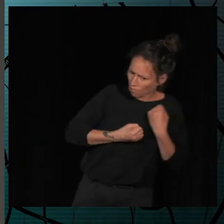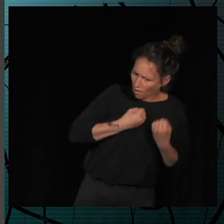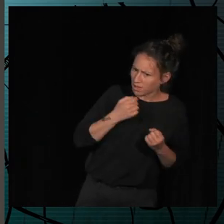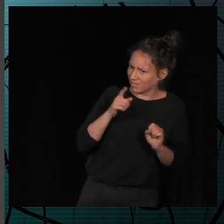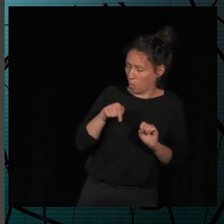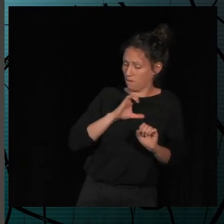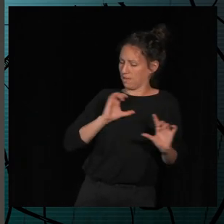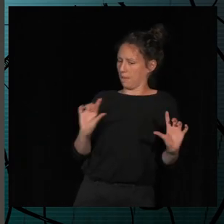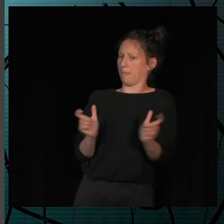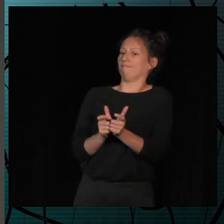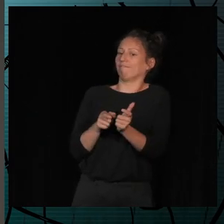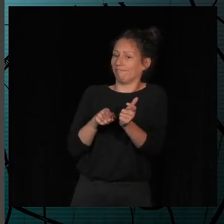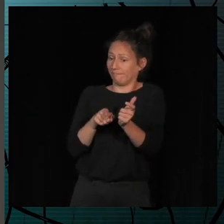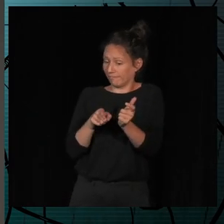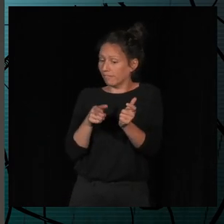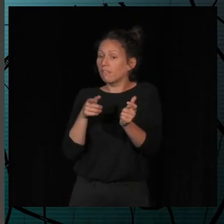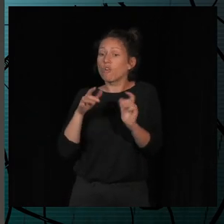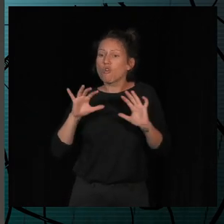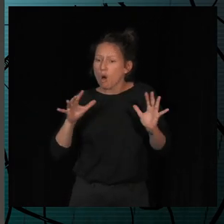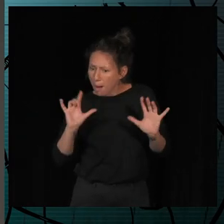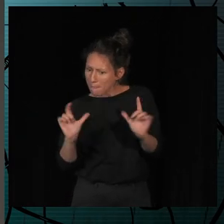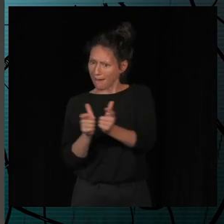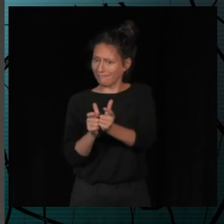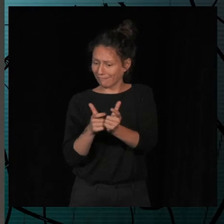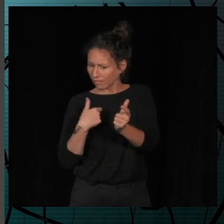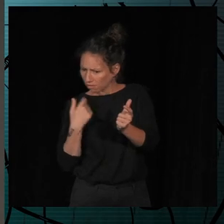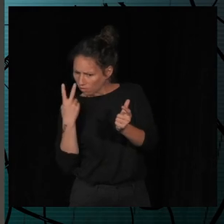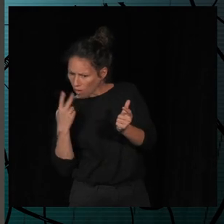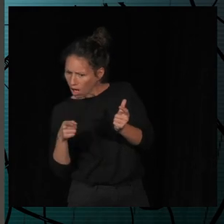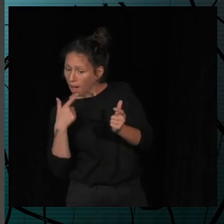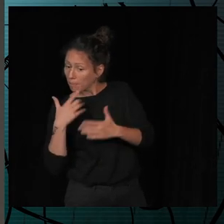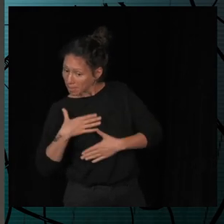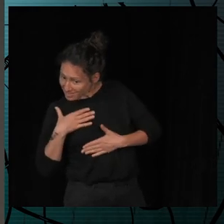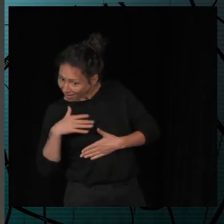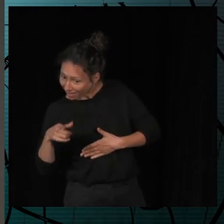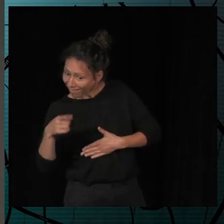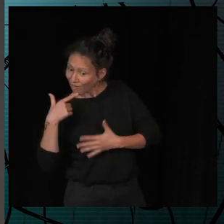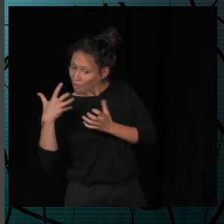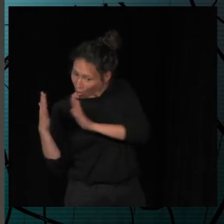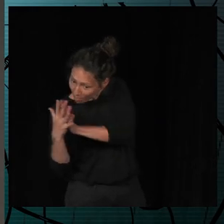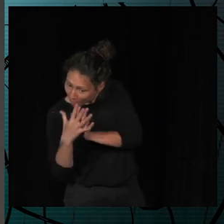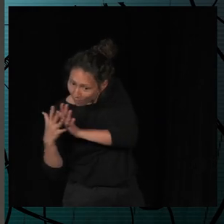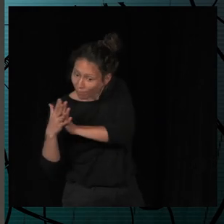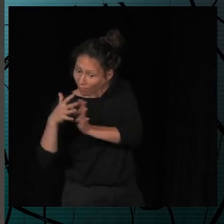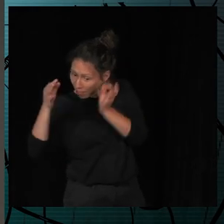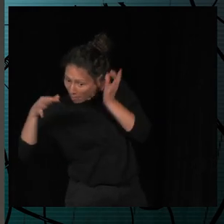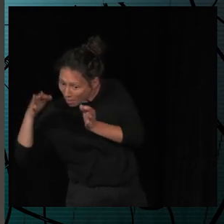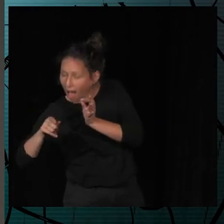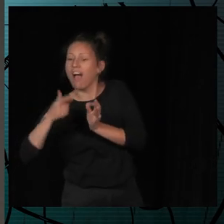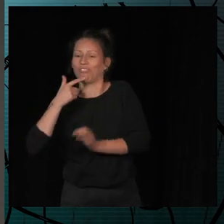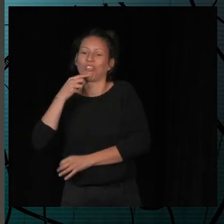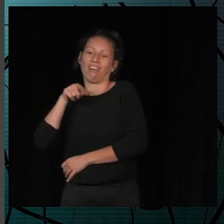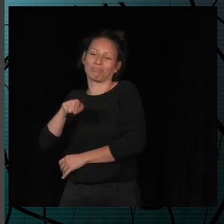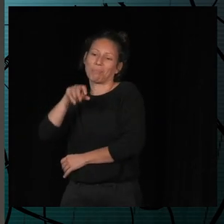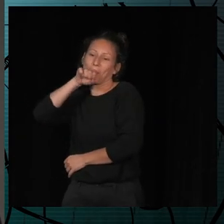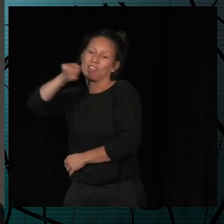vite mais c'est recherche du plaisir avec créativité et socialisation c'est pour ça quand des parents voient un jeune